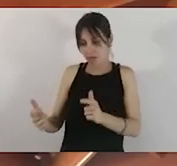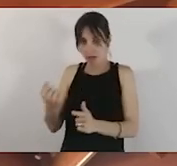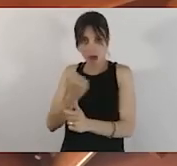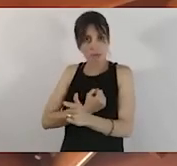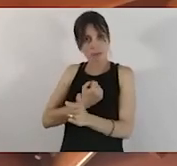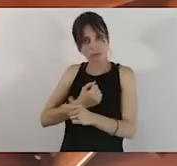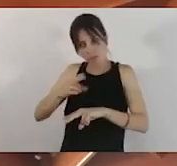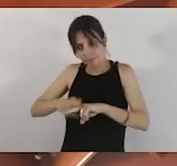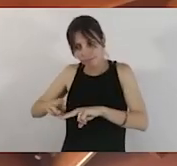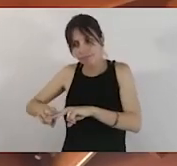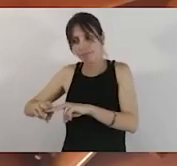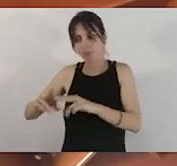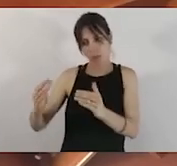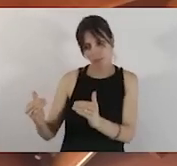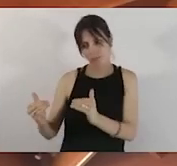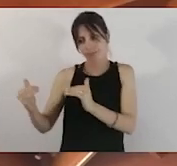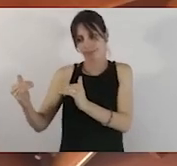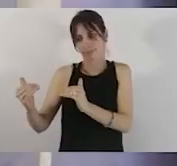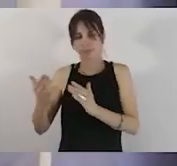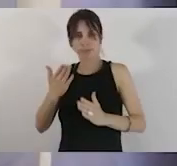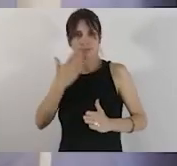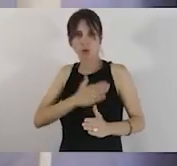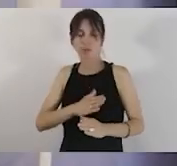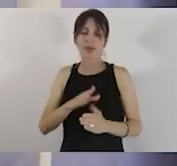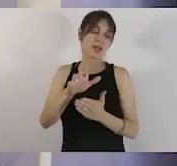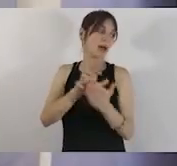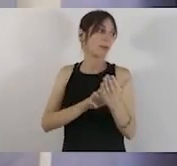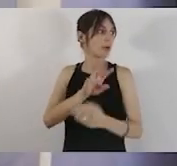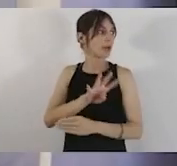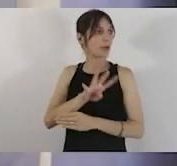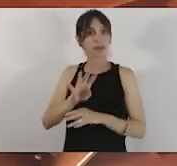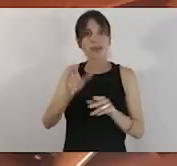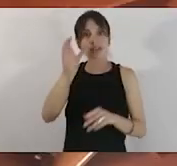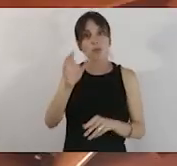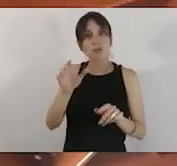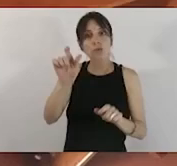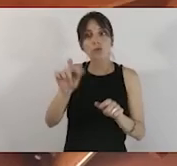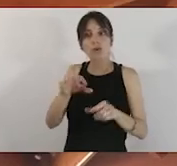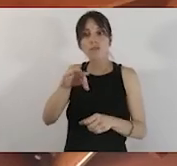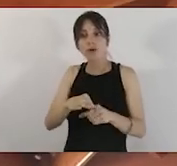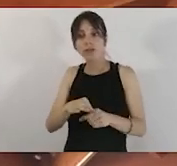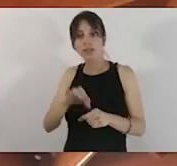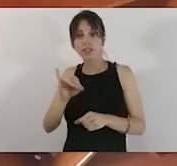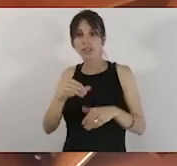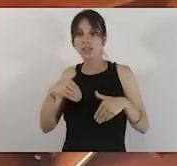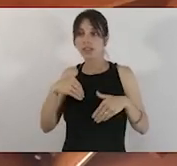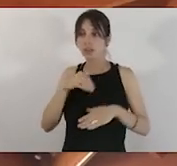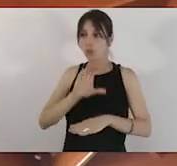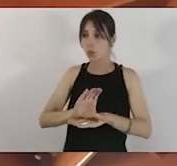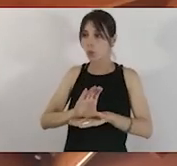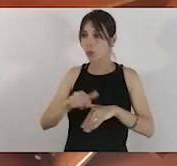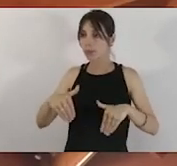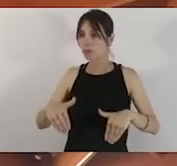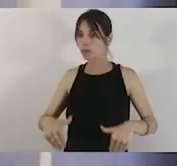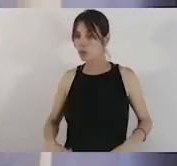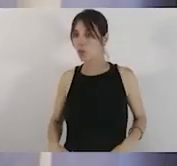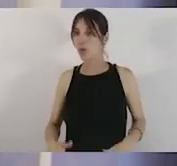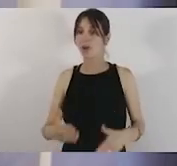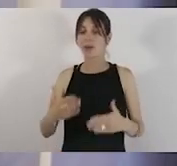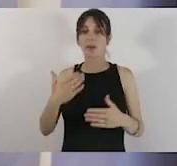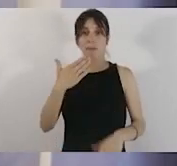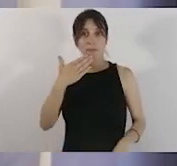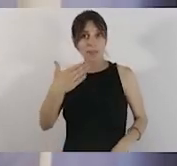vote sur le rapport 44. Y a-t-il des contre, des abstentions ? Je vous